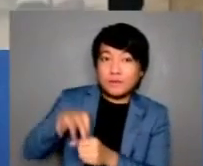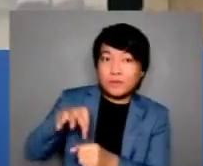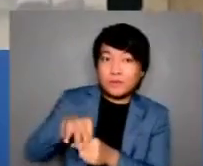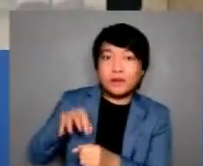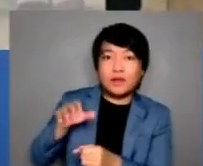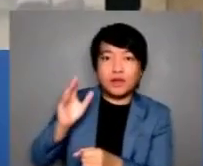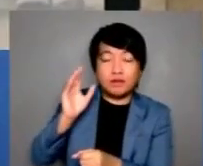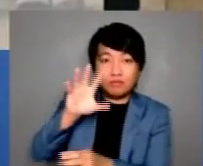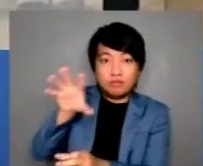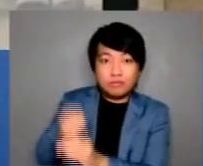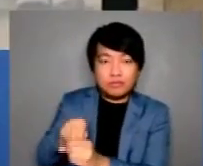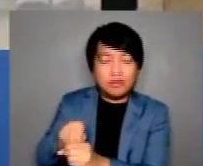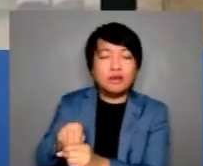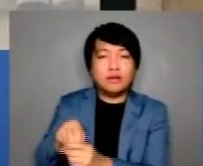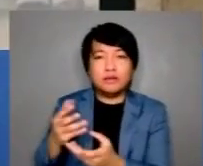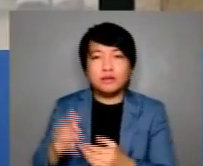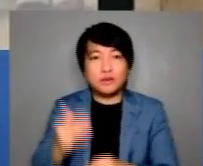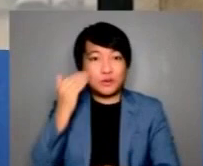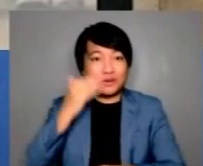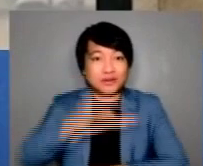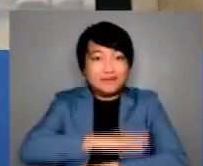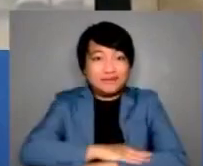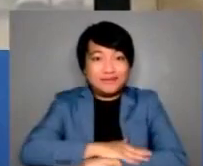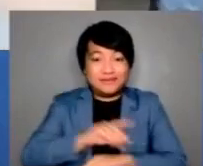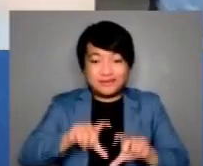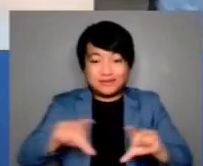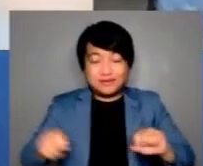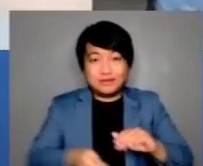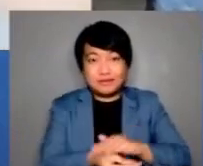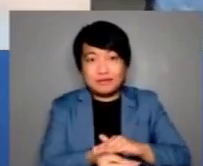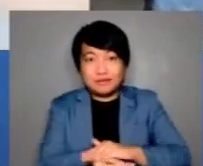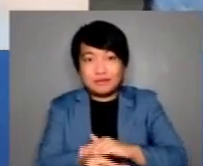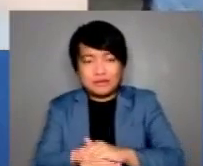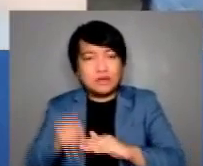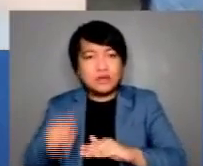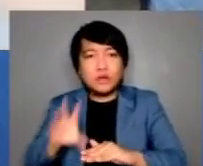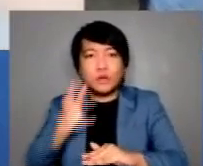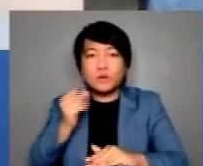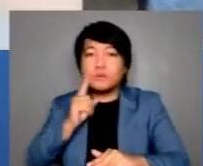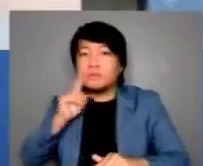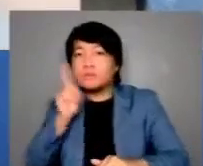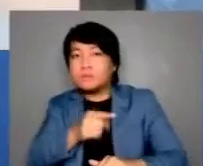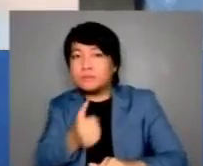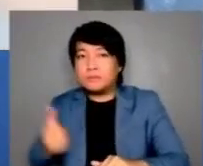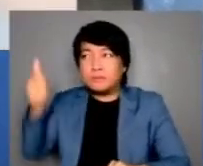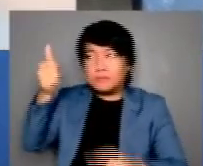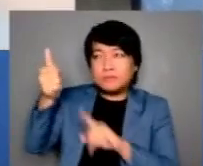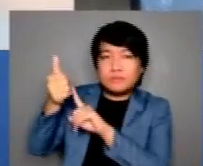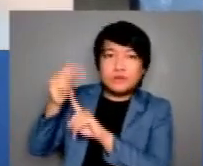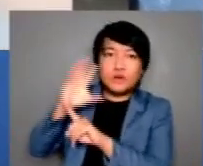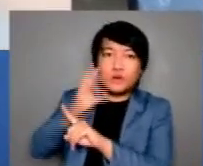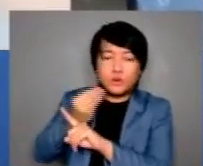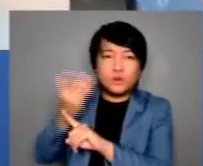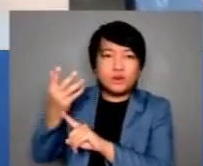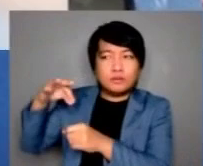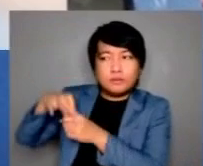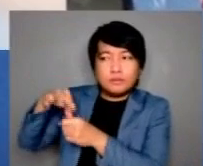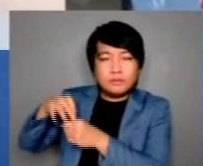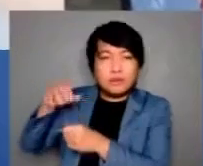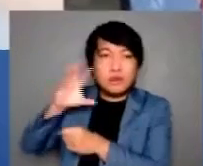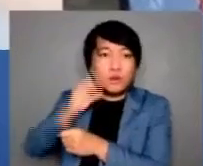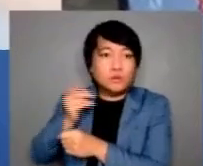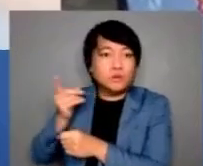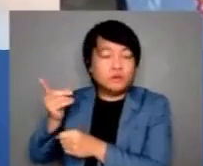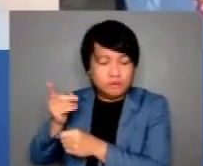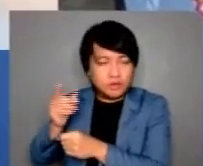baba ilang na nandon sa may lamesa ang namimigay niyan kinakailangan meron at meron nag-fan at merong kandidato na involved diyan at Yun pong mga Dal